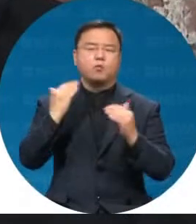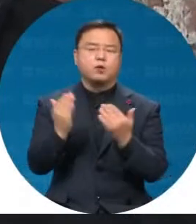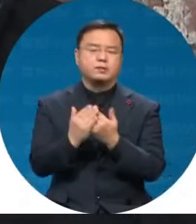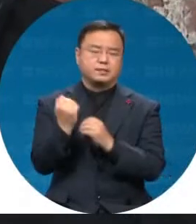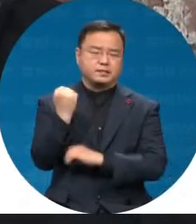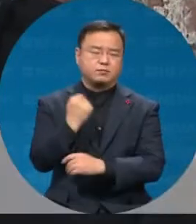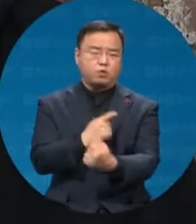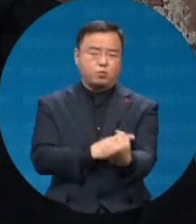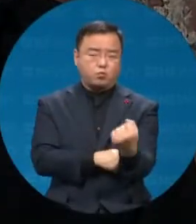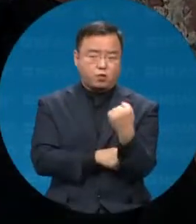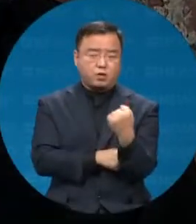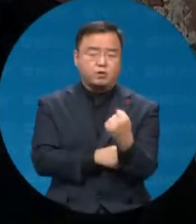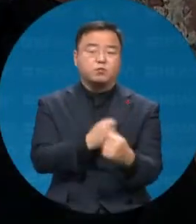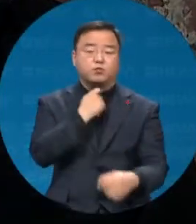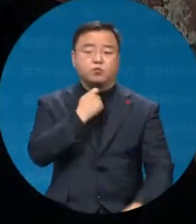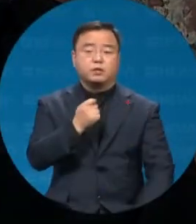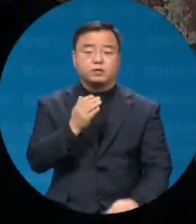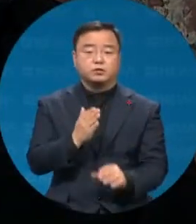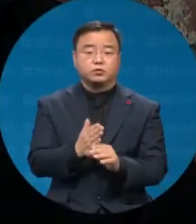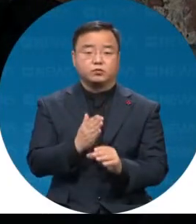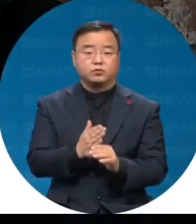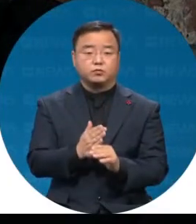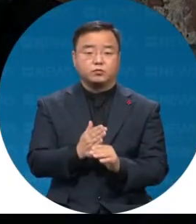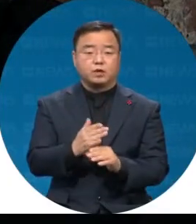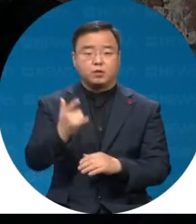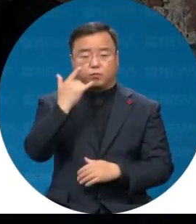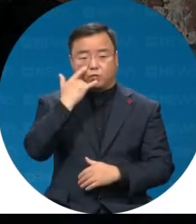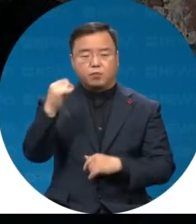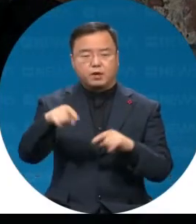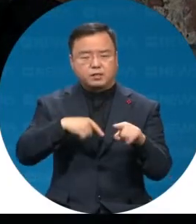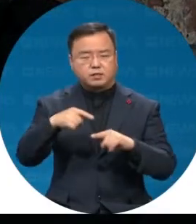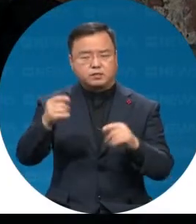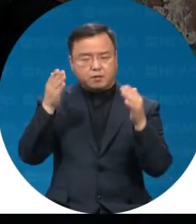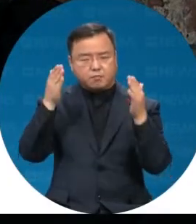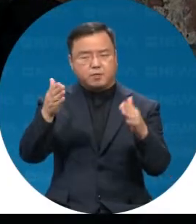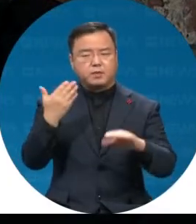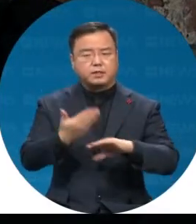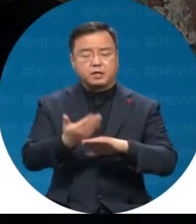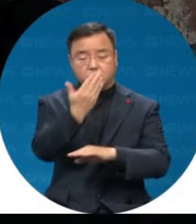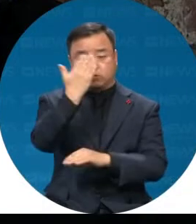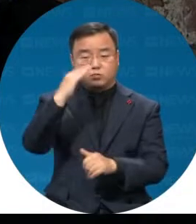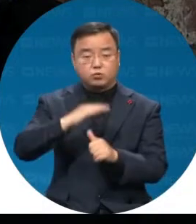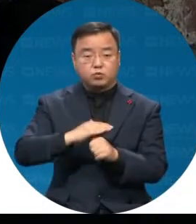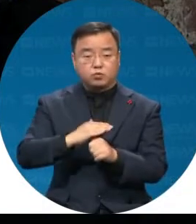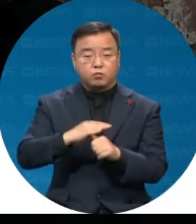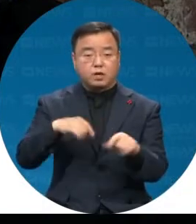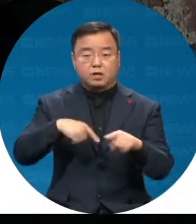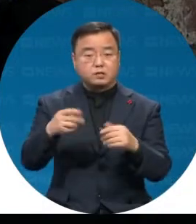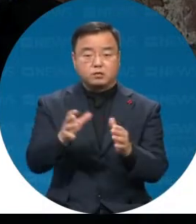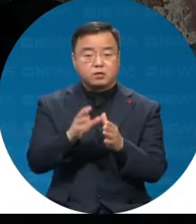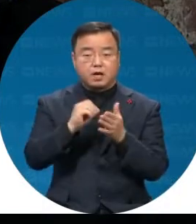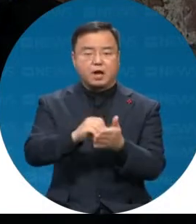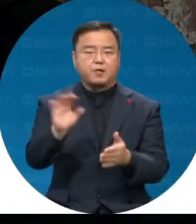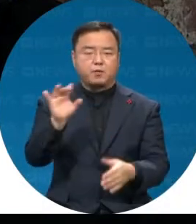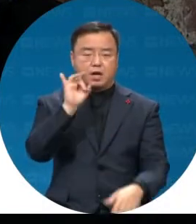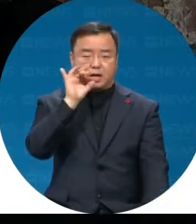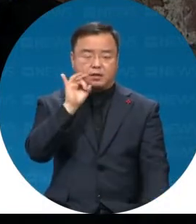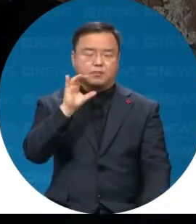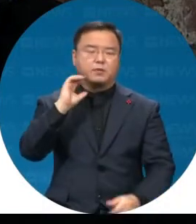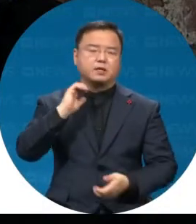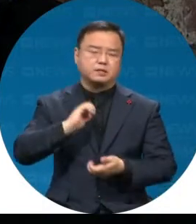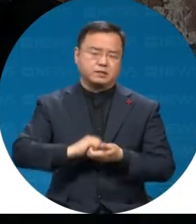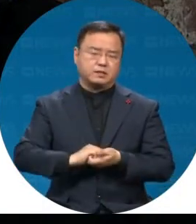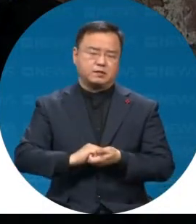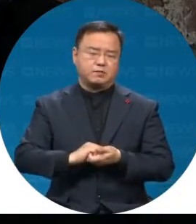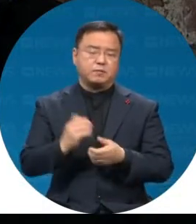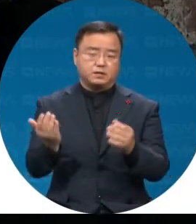희망하고 있습니다 부모의 정치적 지향과 다른 청소년의 경우에는 아이 정당에 가입할 시 조차도 없는 그럼 제약이 생기는